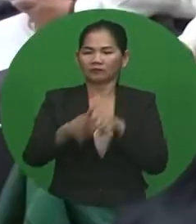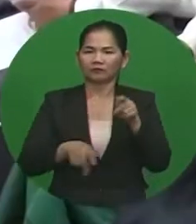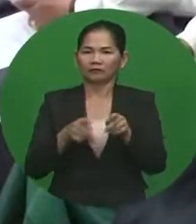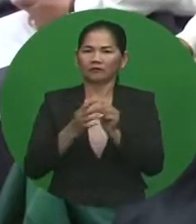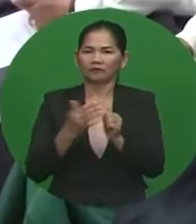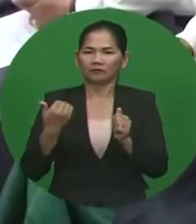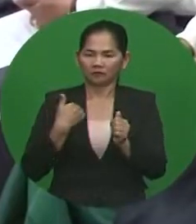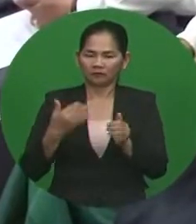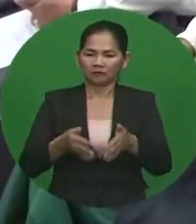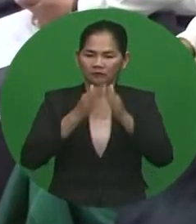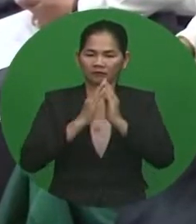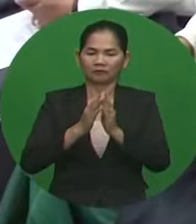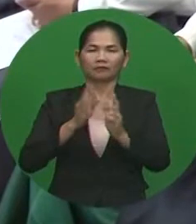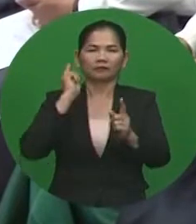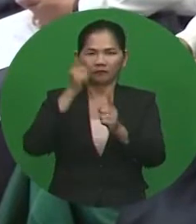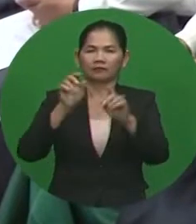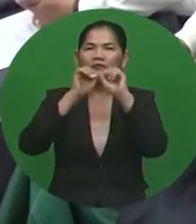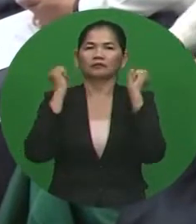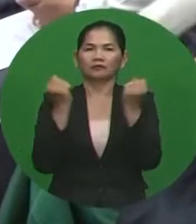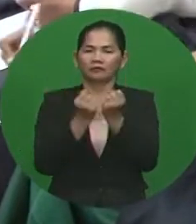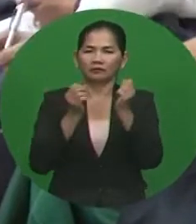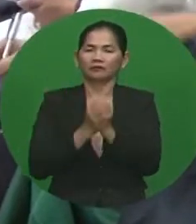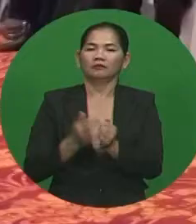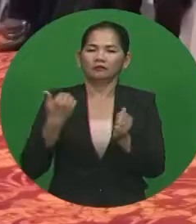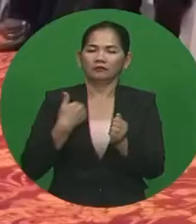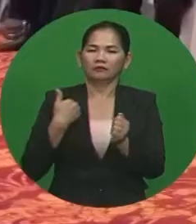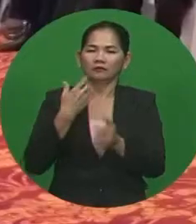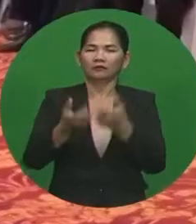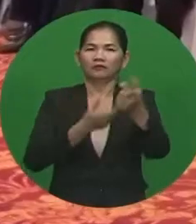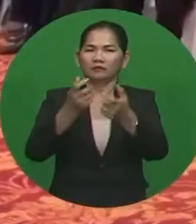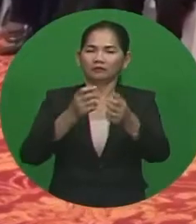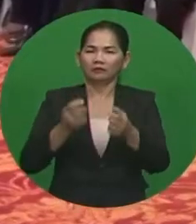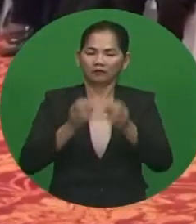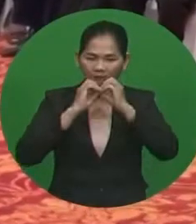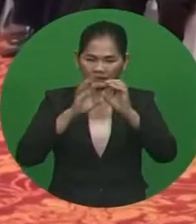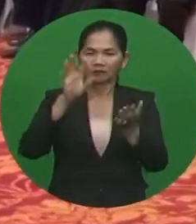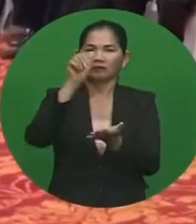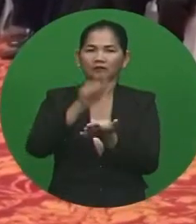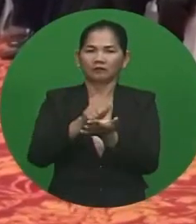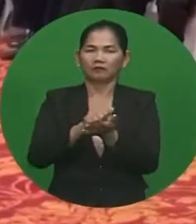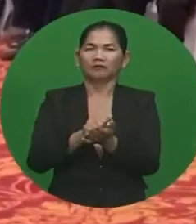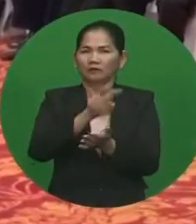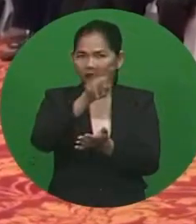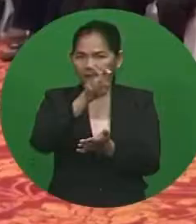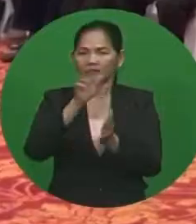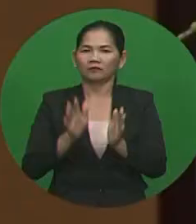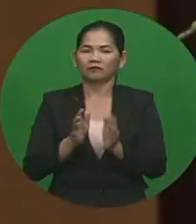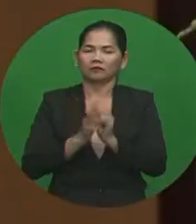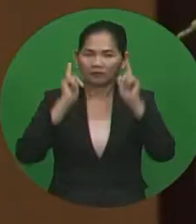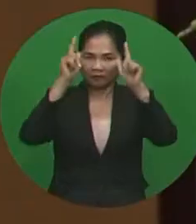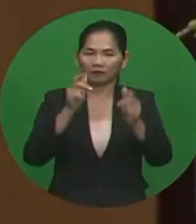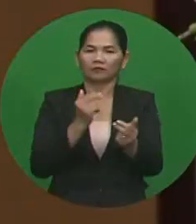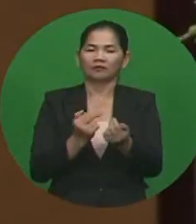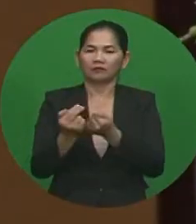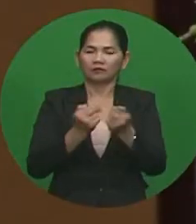ក្នុងការបង្កើតគោលនយោបាយសង្គមនិងនៅក្នុងដំណើរការធ្វើសេចក្តីសម្រេចចិត្តនៃអភិបាលកិច្ចឯកឧត្តមរដ្